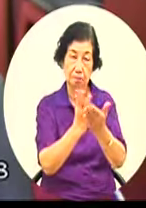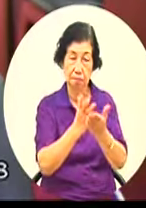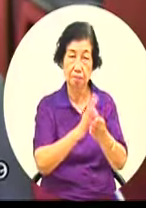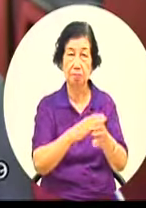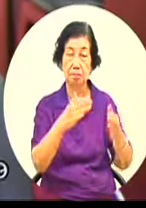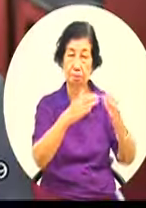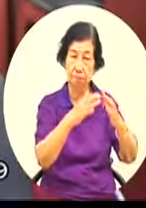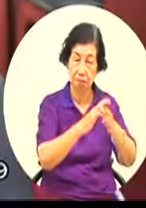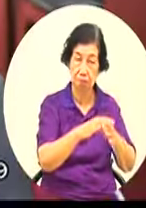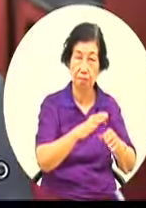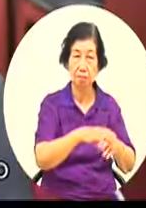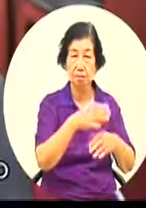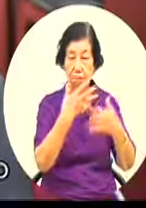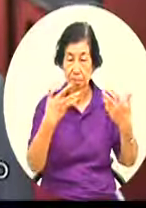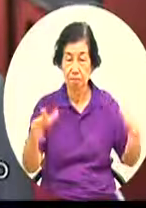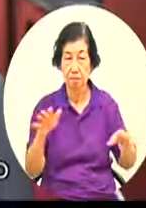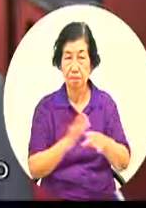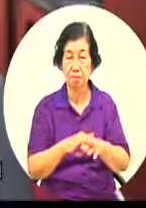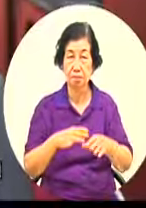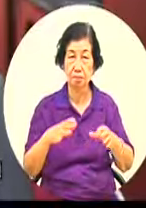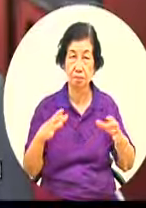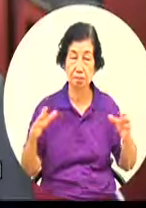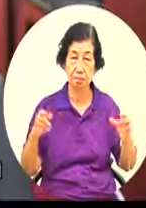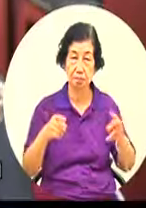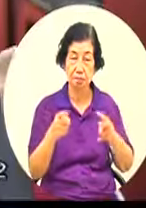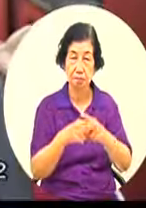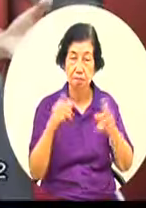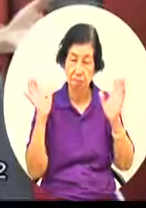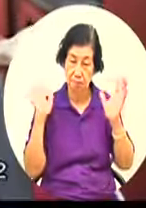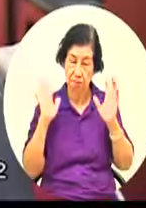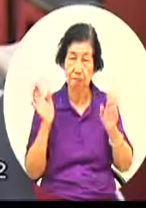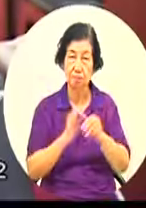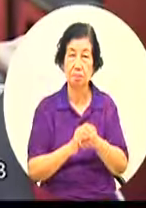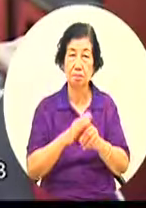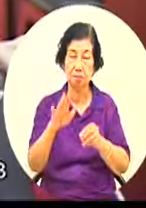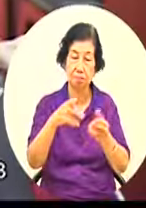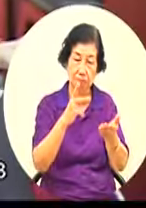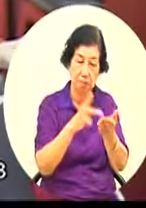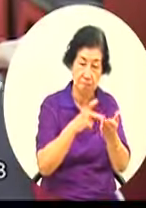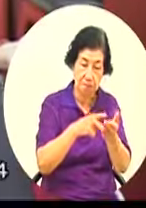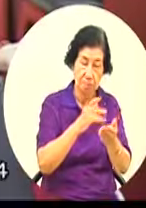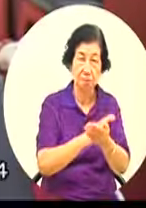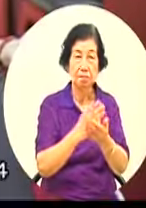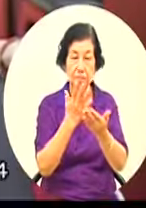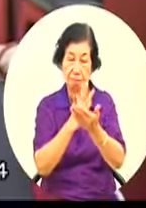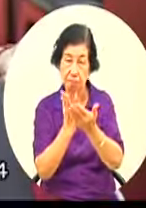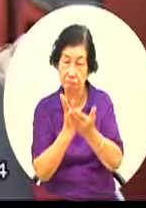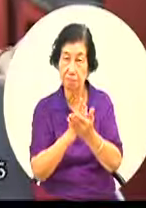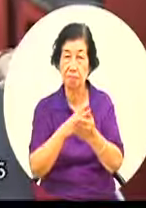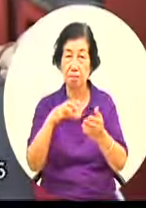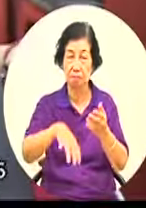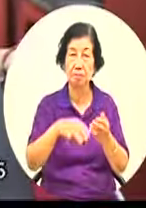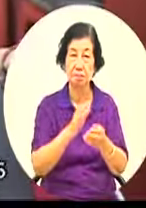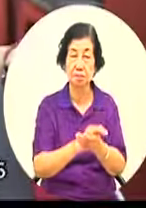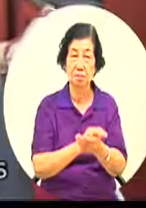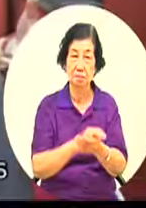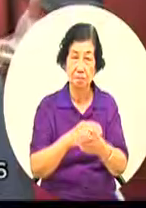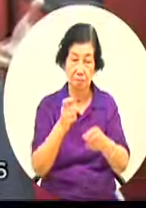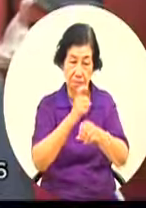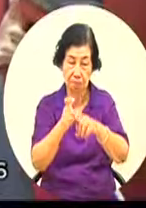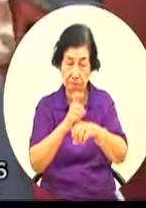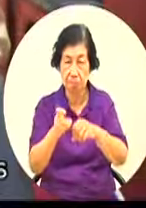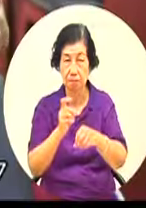时候非常喜欢去那个地方坐，然后去放松心情，甚至10分钟的时间看看其他不有别